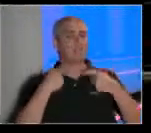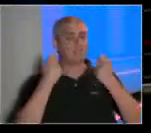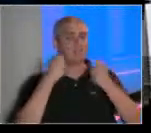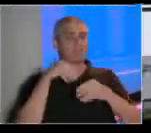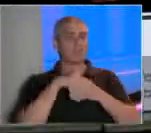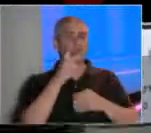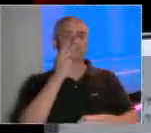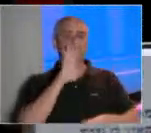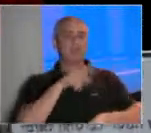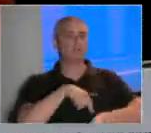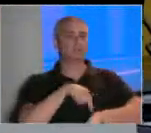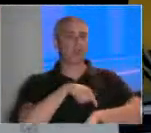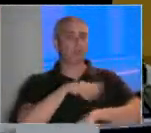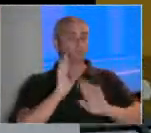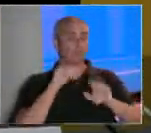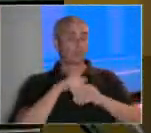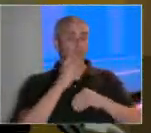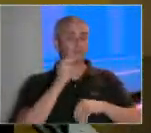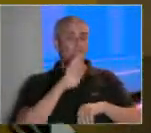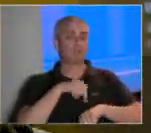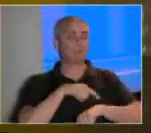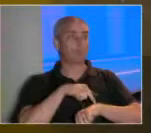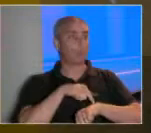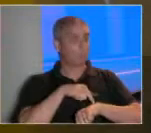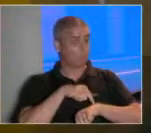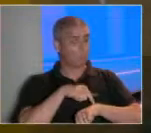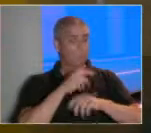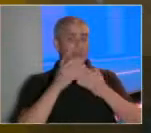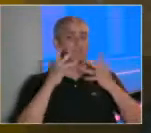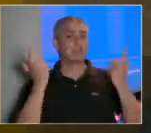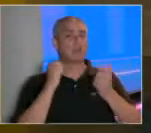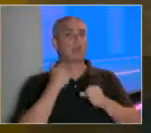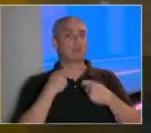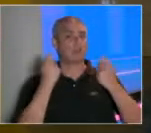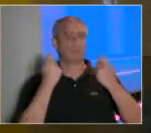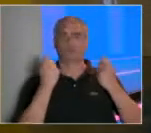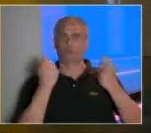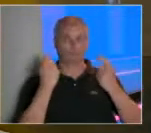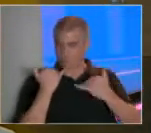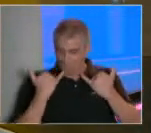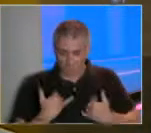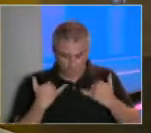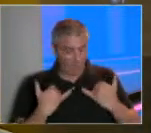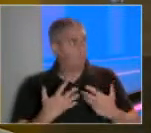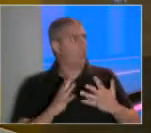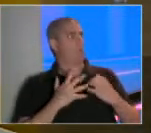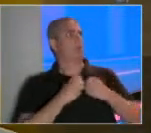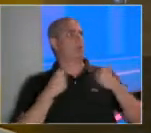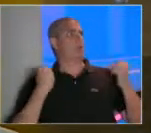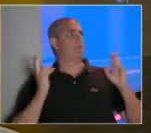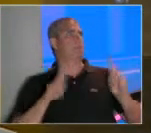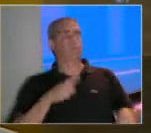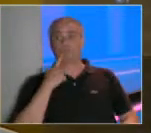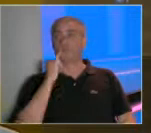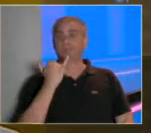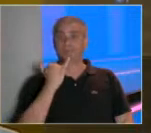בתוך 24 שעות, יניר, בתוך 24 שעות, לפתוח את אירועי התרבות, זה ממש הודעה מהרגע הזה. דרמטי. כן,